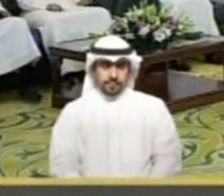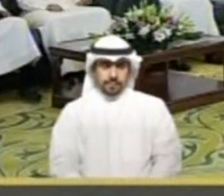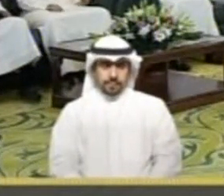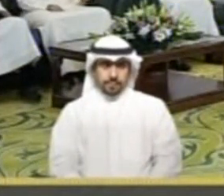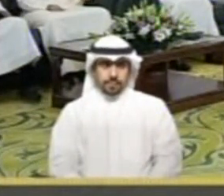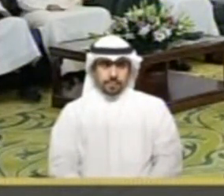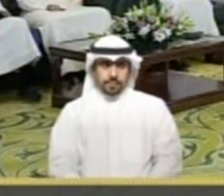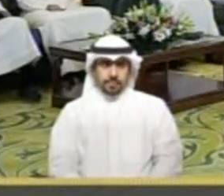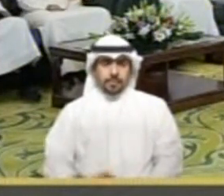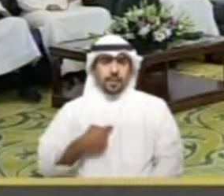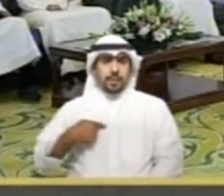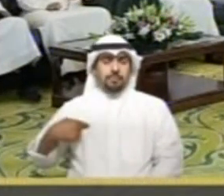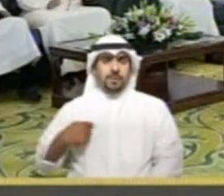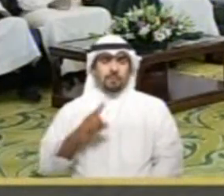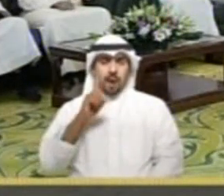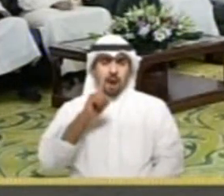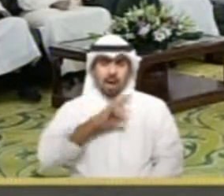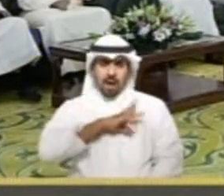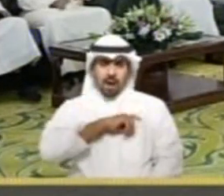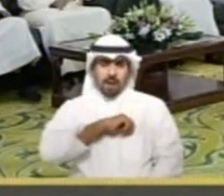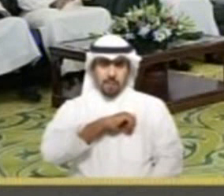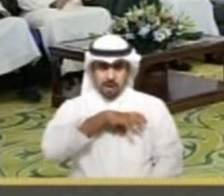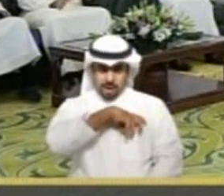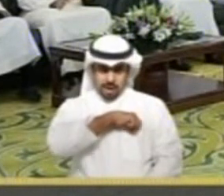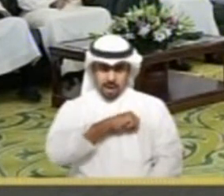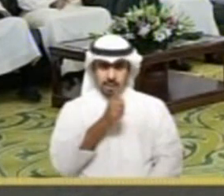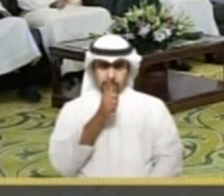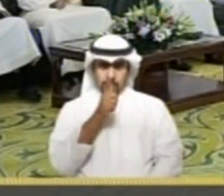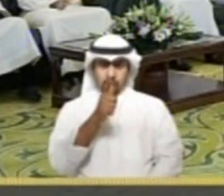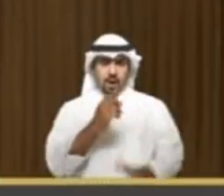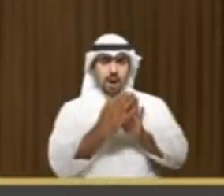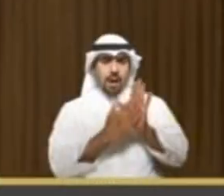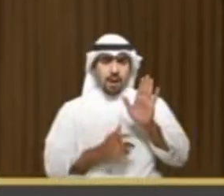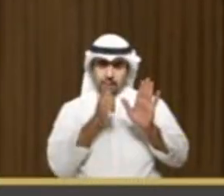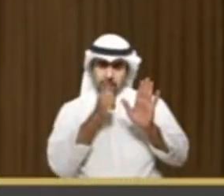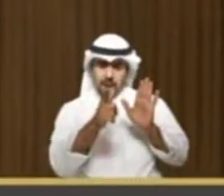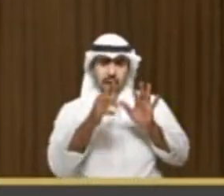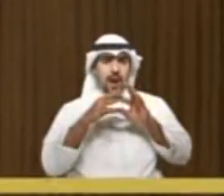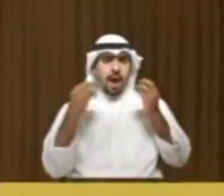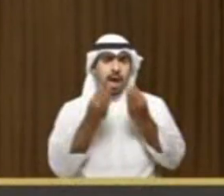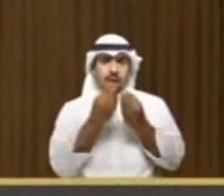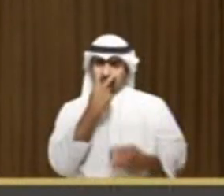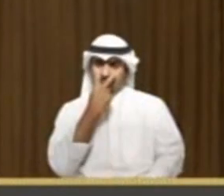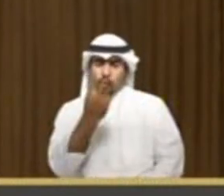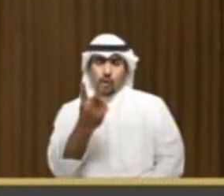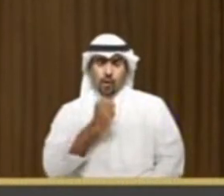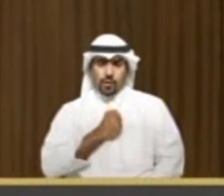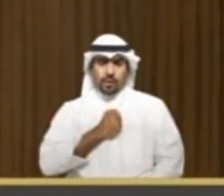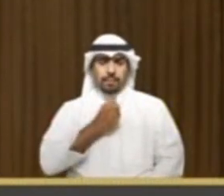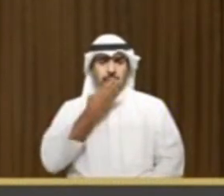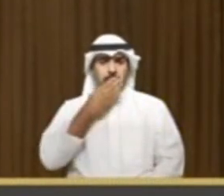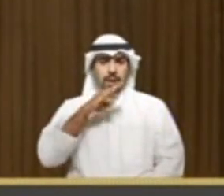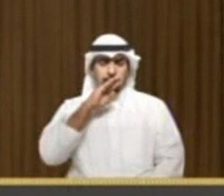بسم الله الرحمن الرحيم. بيان من هيئة الرؤية الشرعية. الحمد لله رب